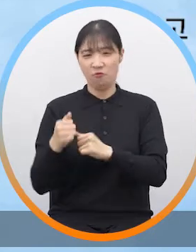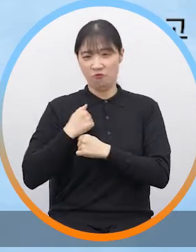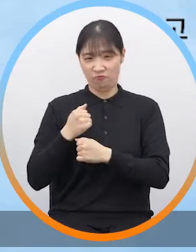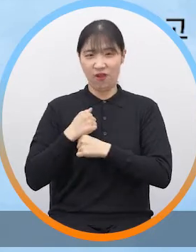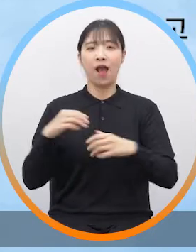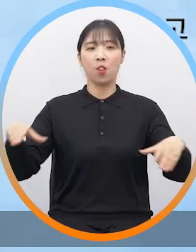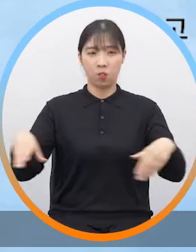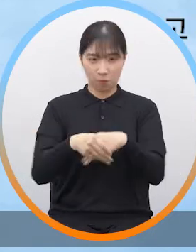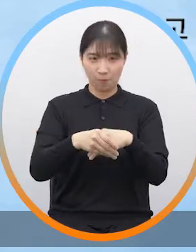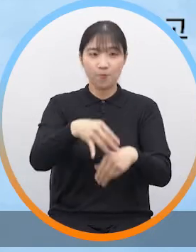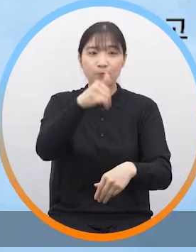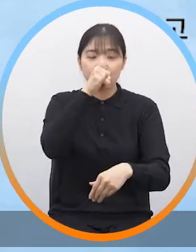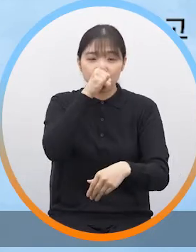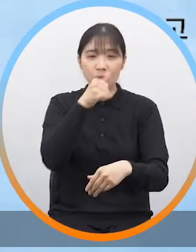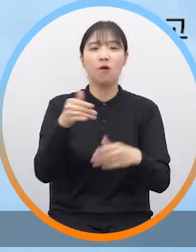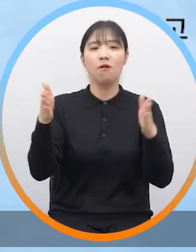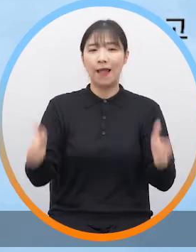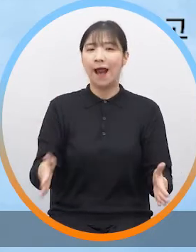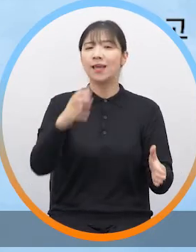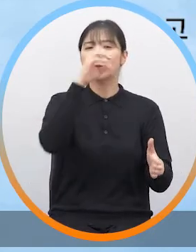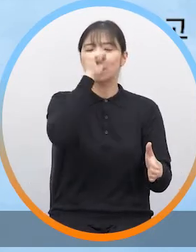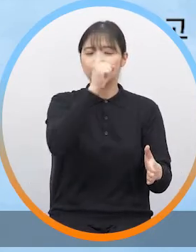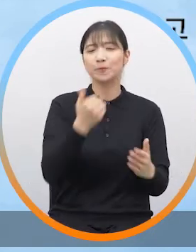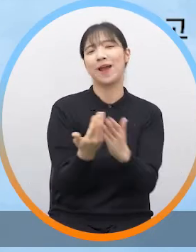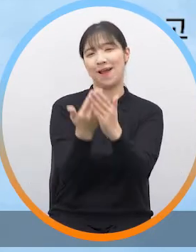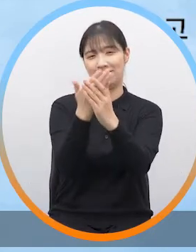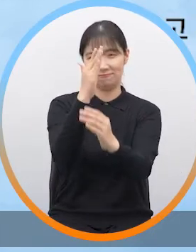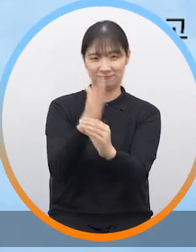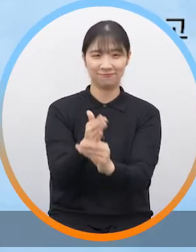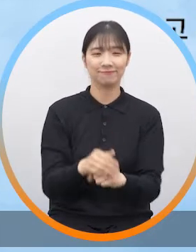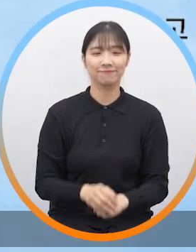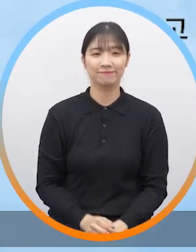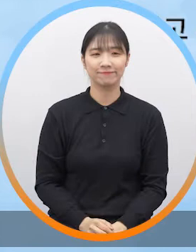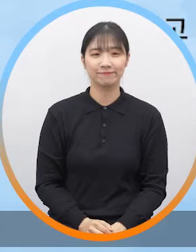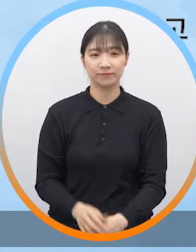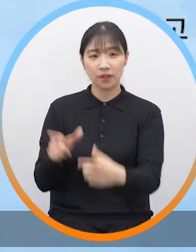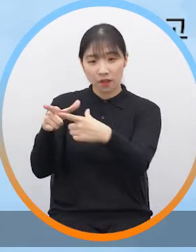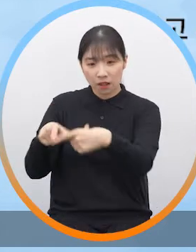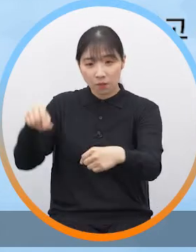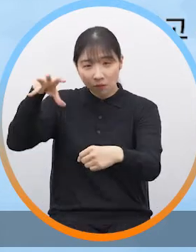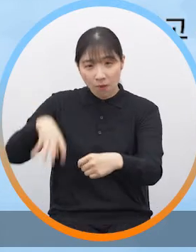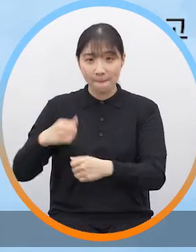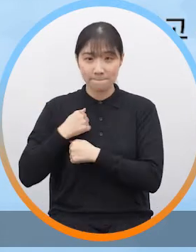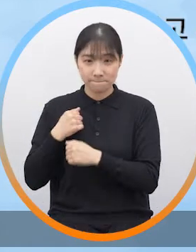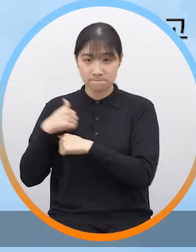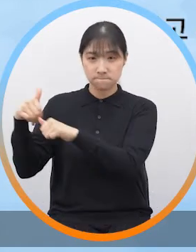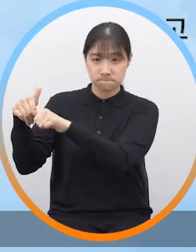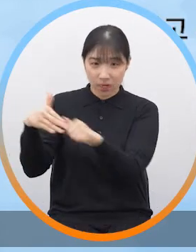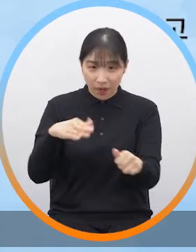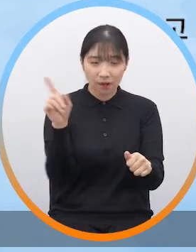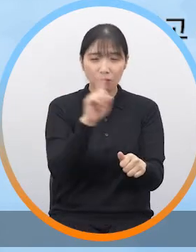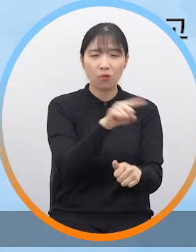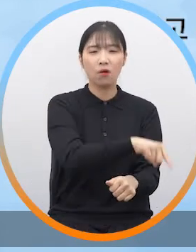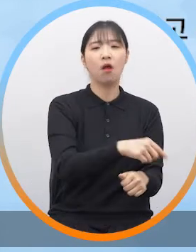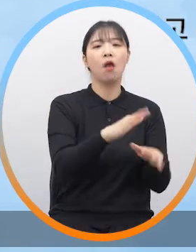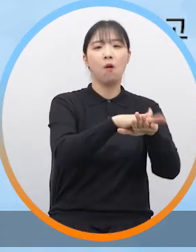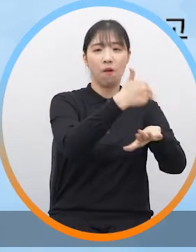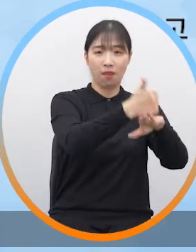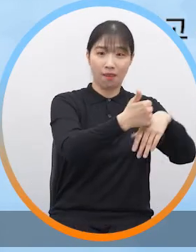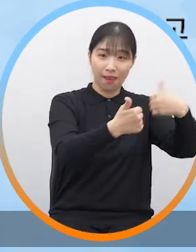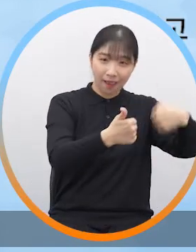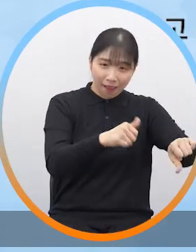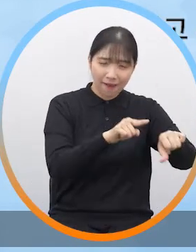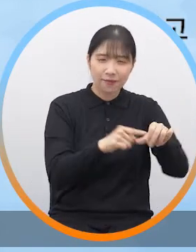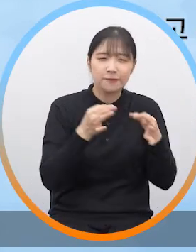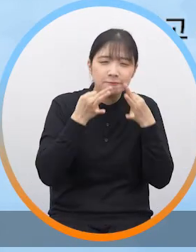성립하고 우호관계로 나아가는 시기이기 때문입니다. 외국의 백제 파병은 태자 전지의 외교적인 노력에